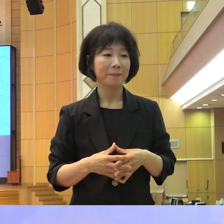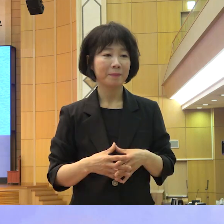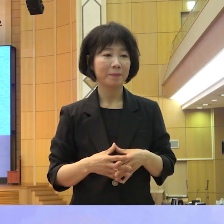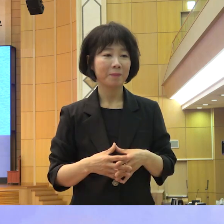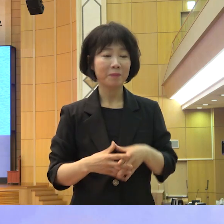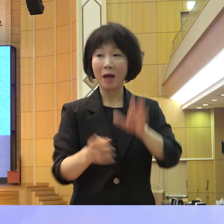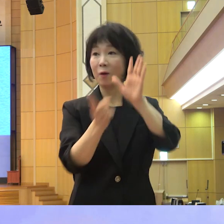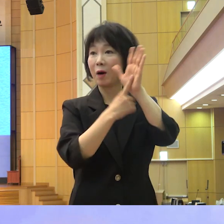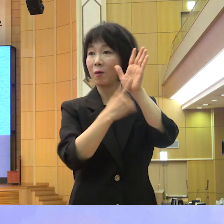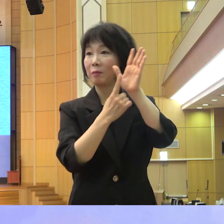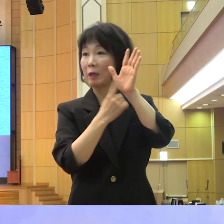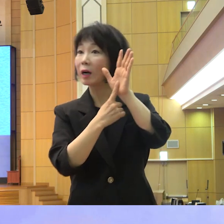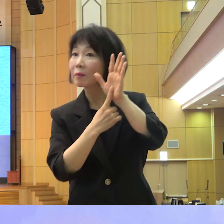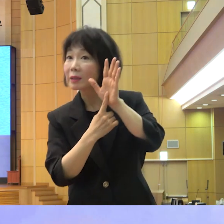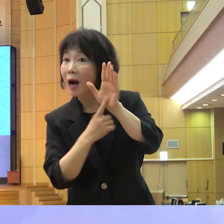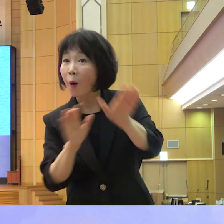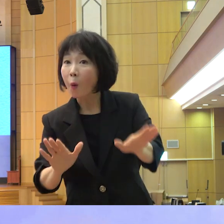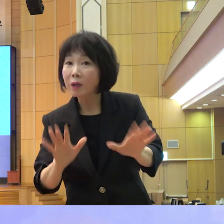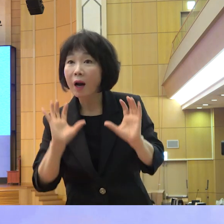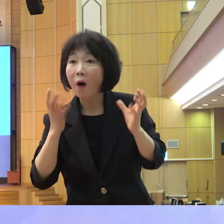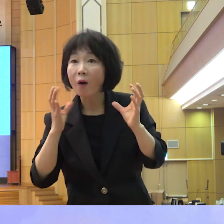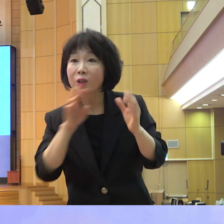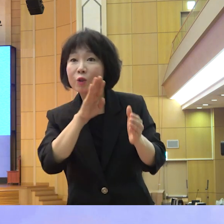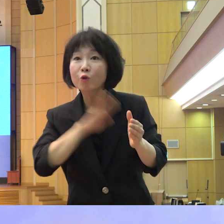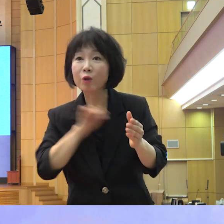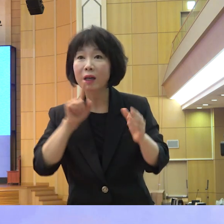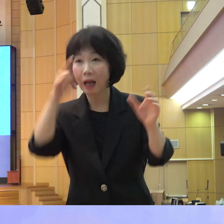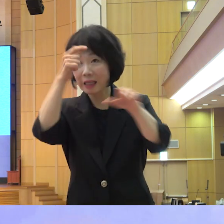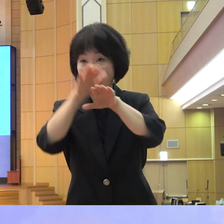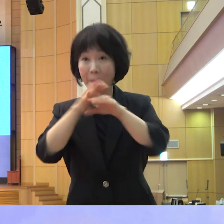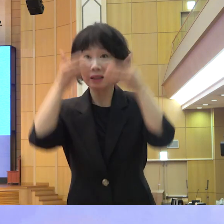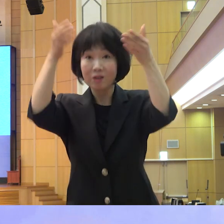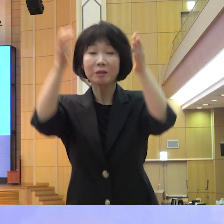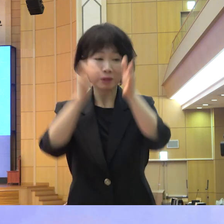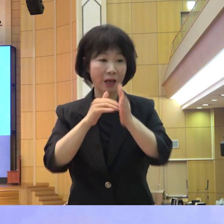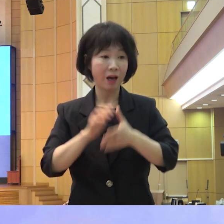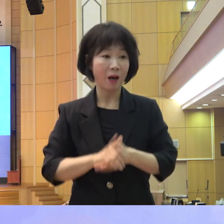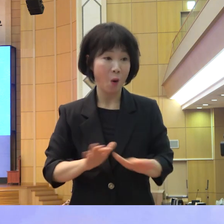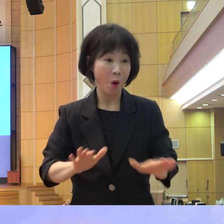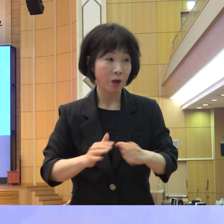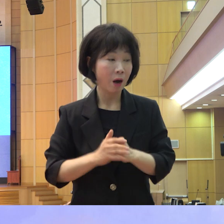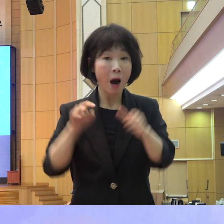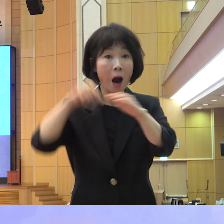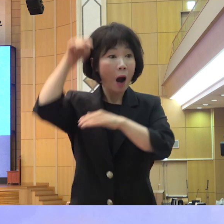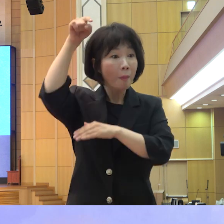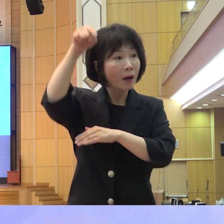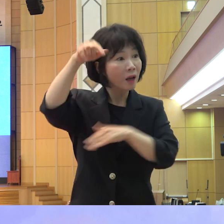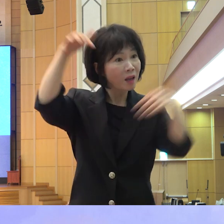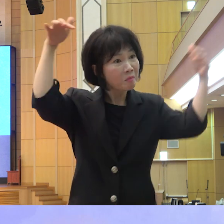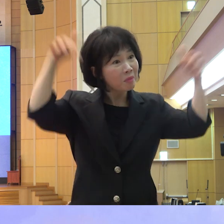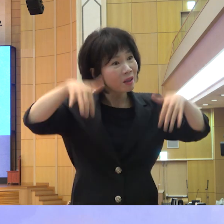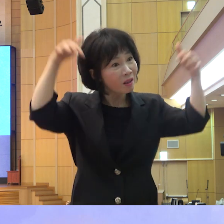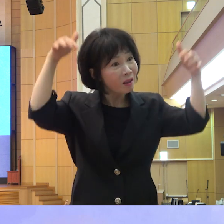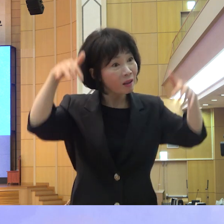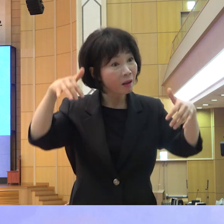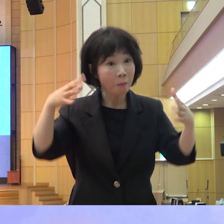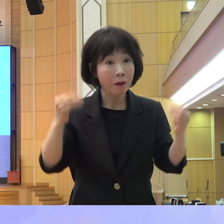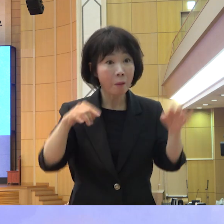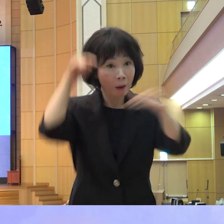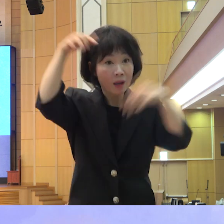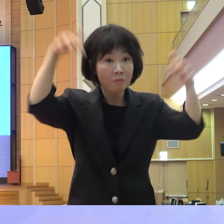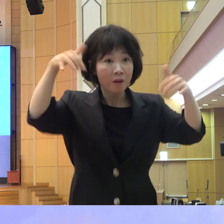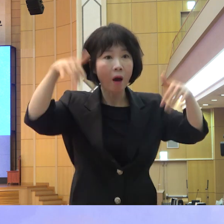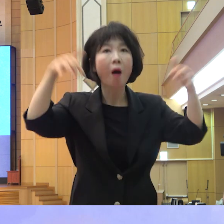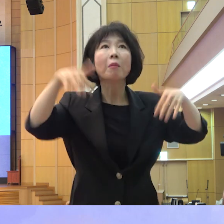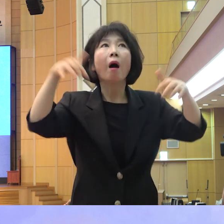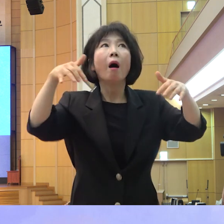여러분 광고 말씀 잠시 드리겠습니다. 오늘 어린이 이렇게 주일 예배를 드렸습니다. 밖에 비가 오늘 좀 많이 오고 있어요. 그죠?